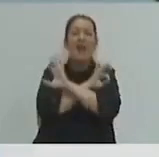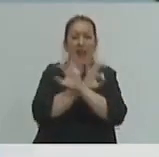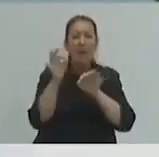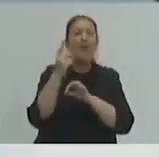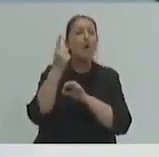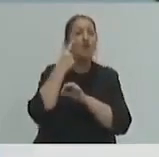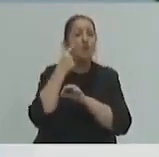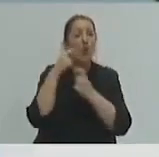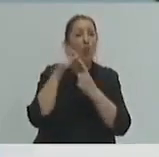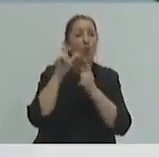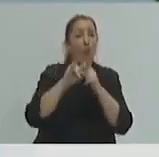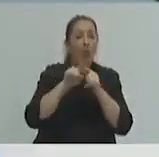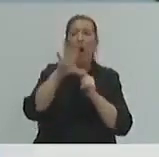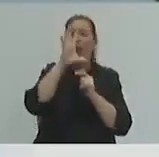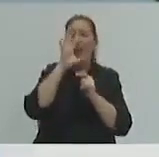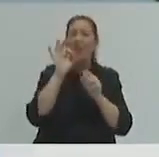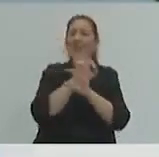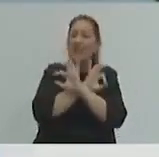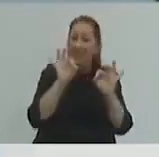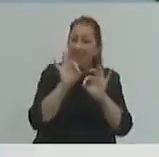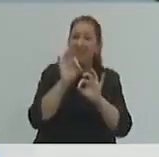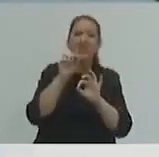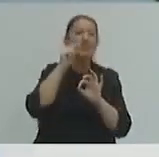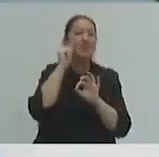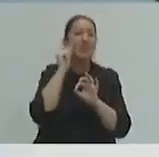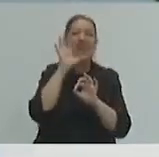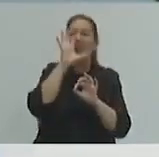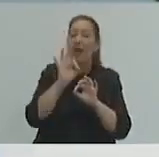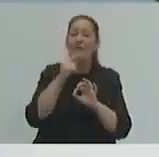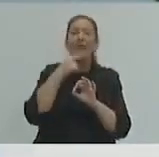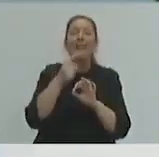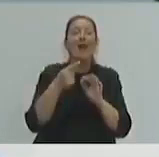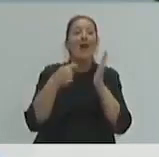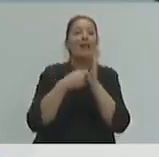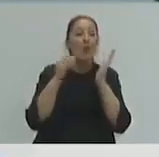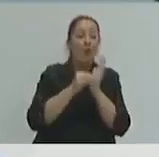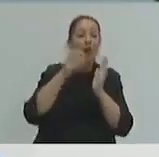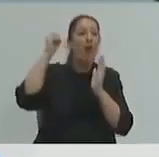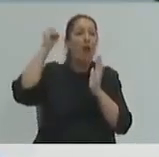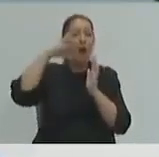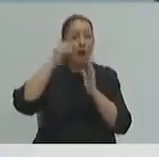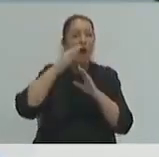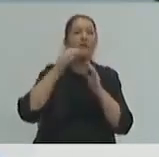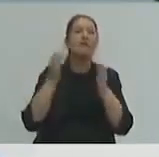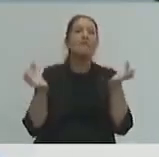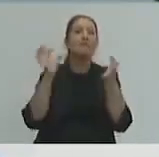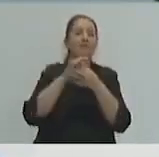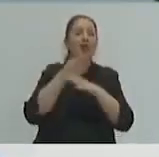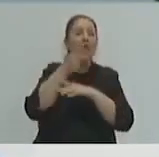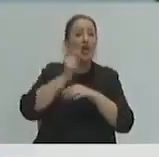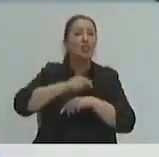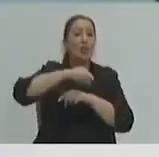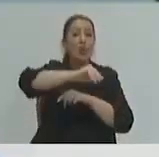cumhuriyetin ruhu, o kimsesizlerin kimi diye tanımlanan tanım AK Parti ile gerçekten bu